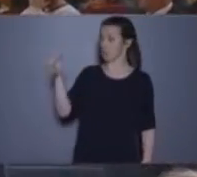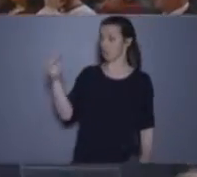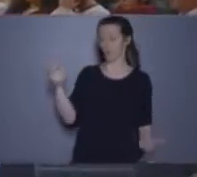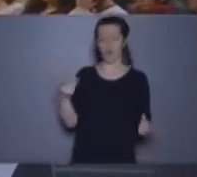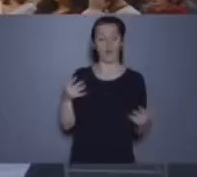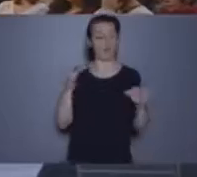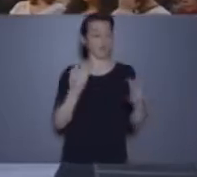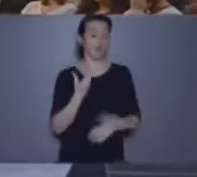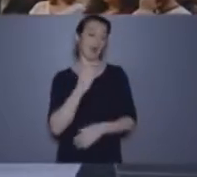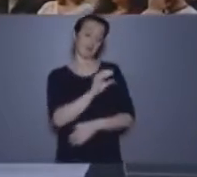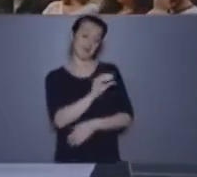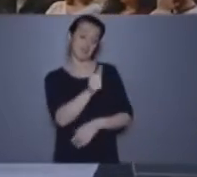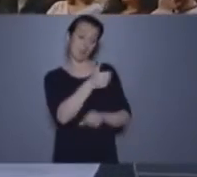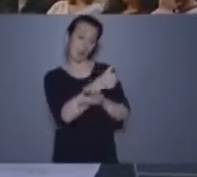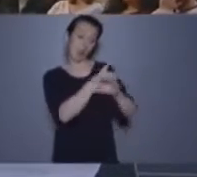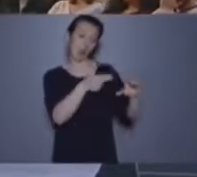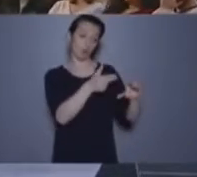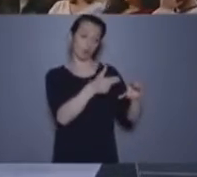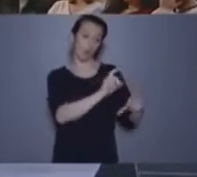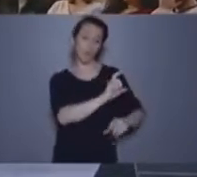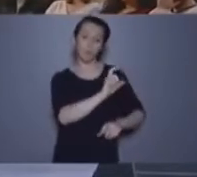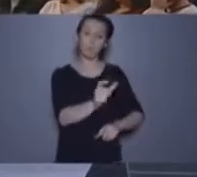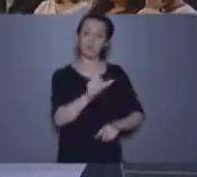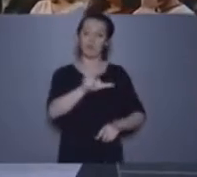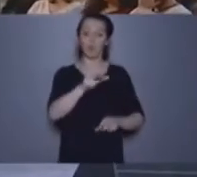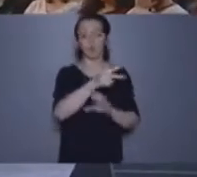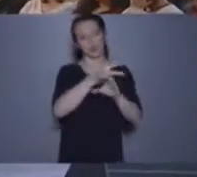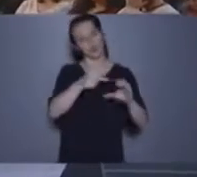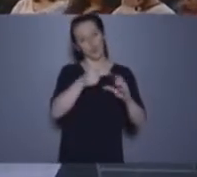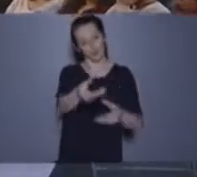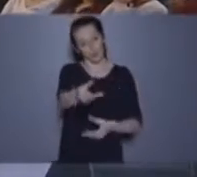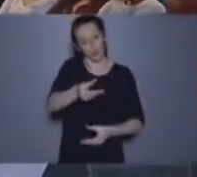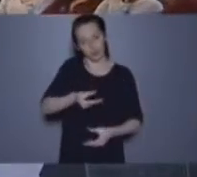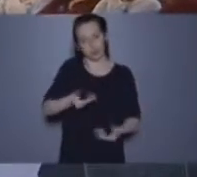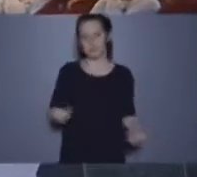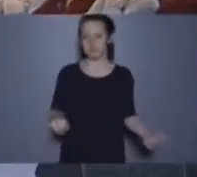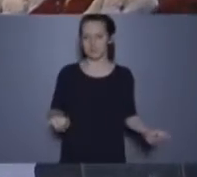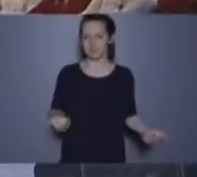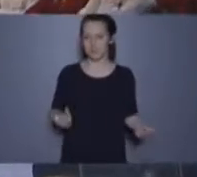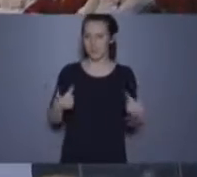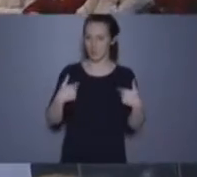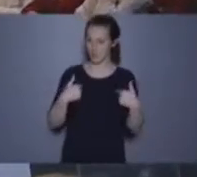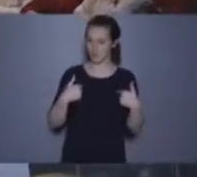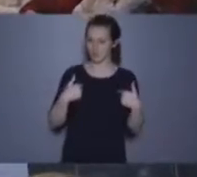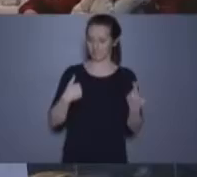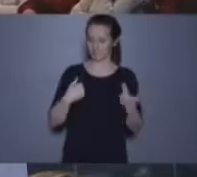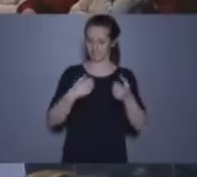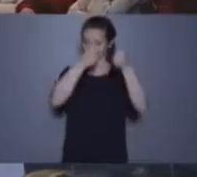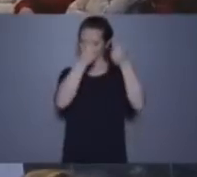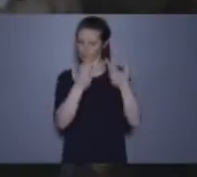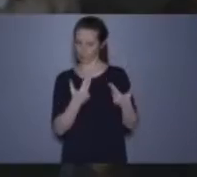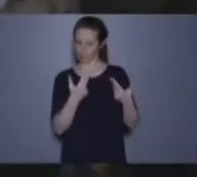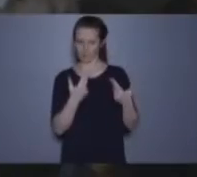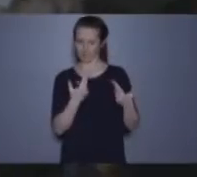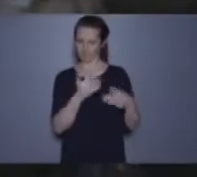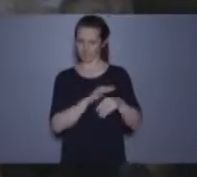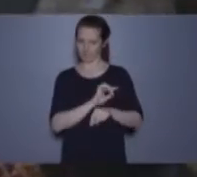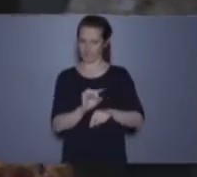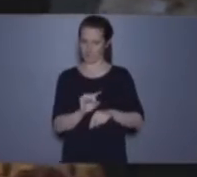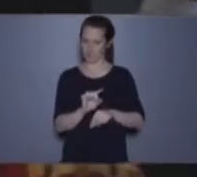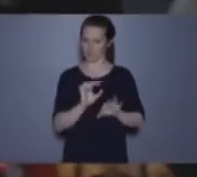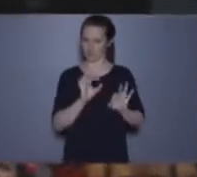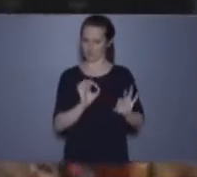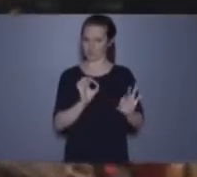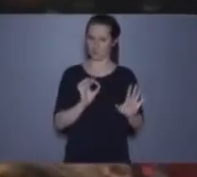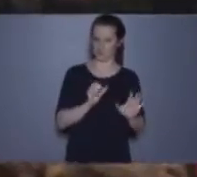dans l'investissement, ça donnait 3 euros d'activité, ce que je vous expliquais tout à l'heure. Et moi, dans mes comptes, je n'ai pas compté 3 euros. J'ai compté